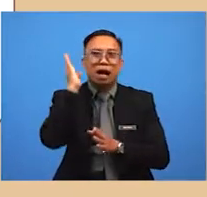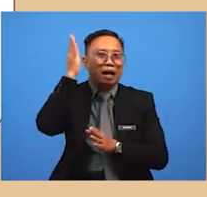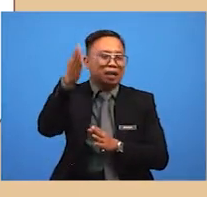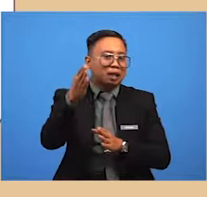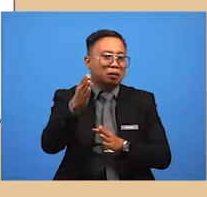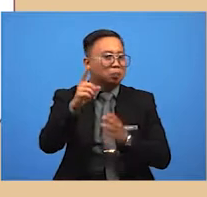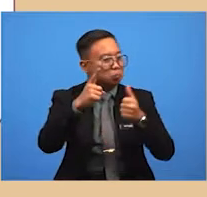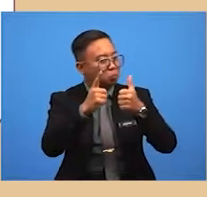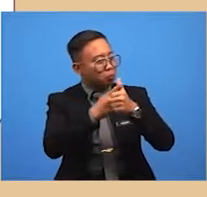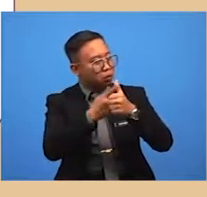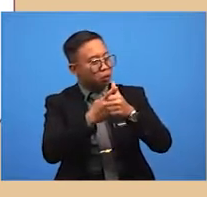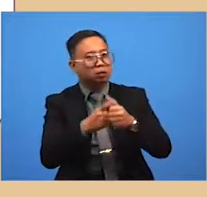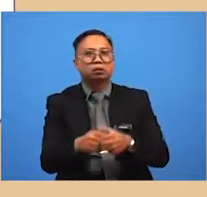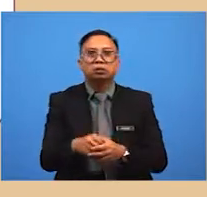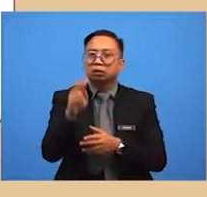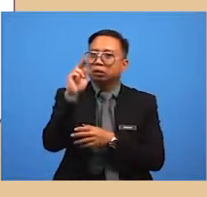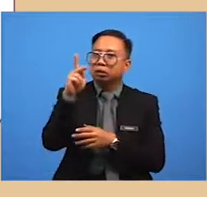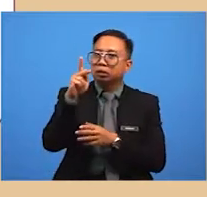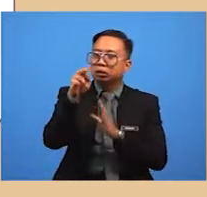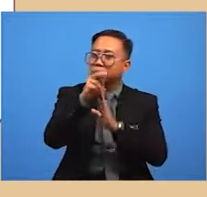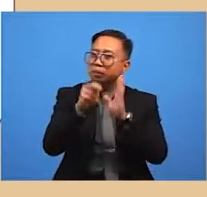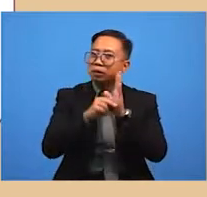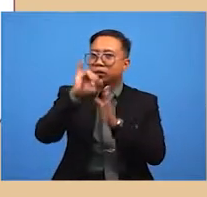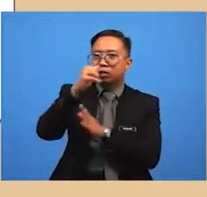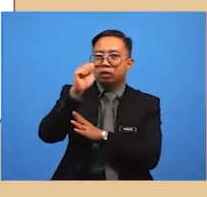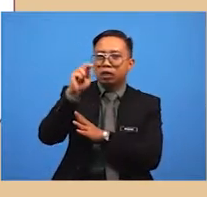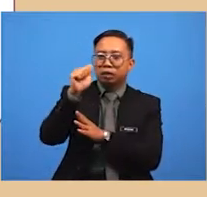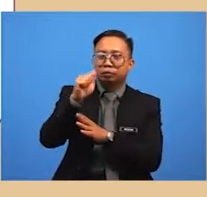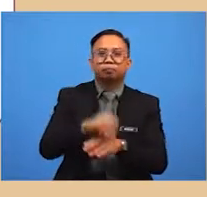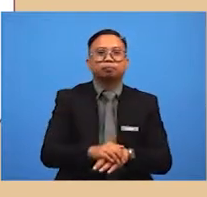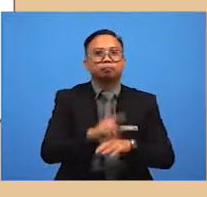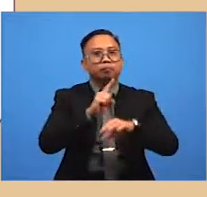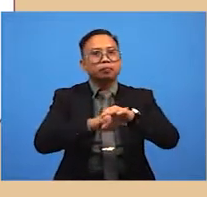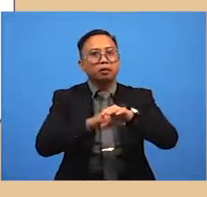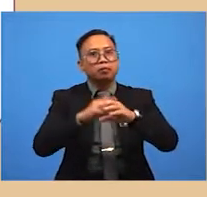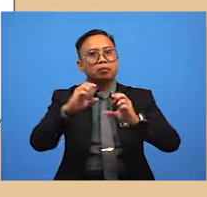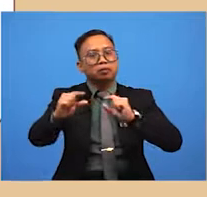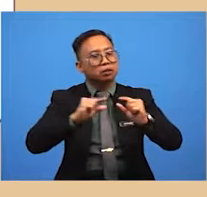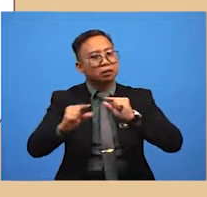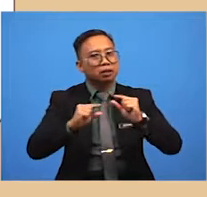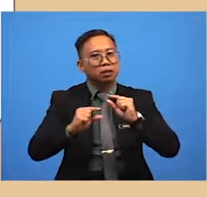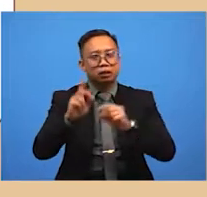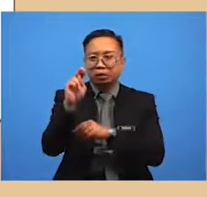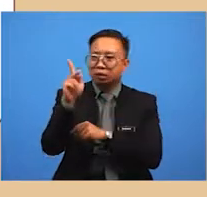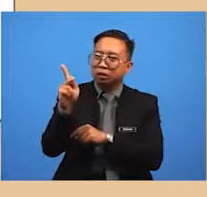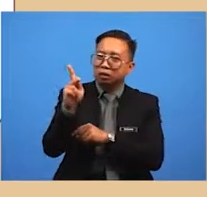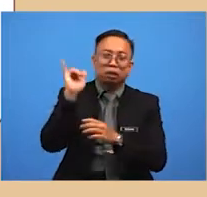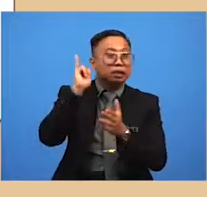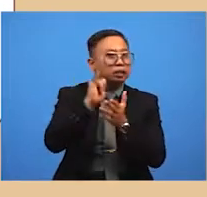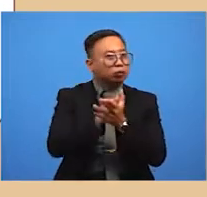mendahului nukleus penjana. Semasa pergerakan nukleus-nukleus